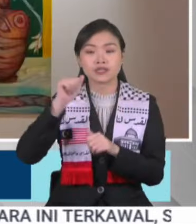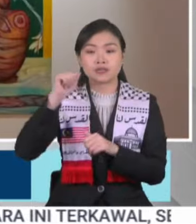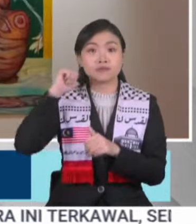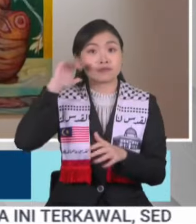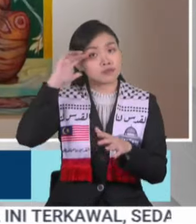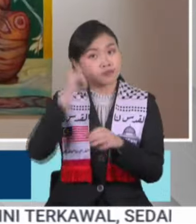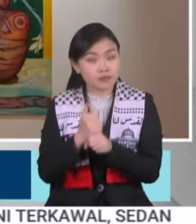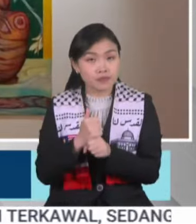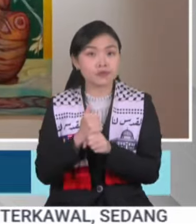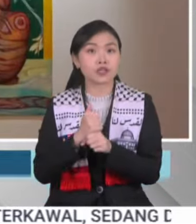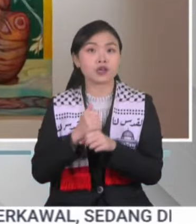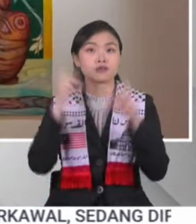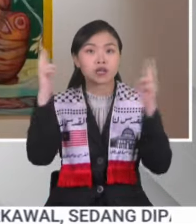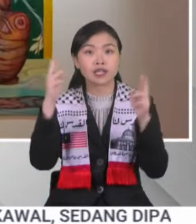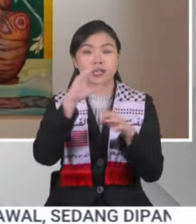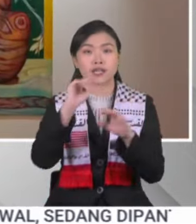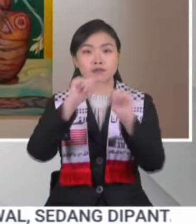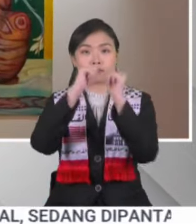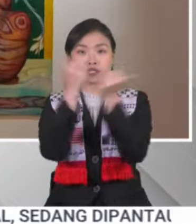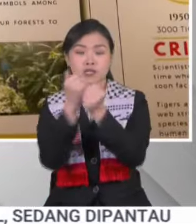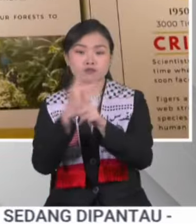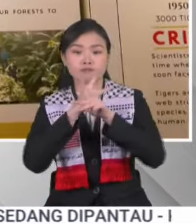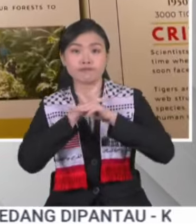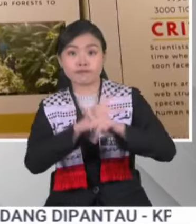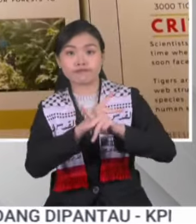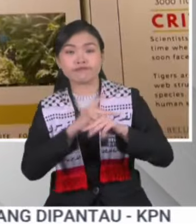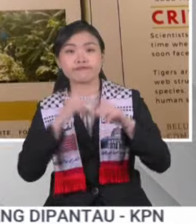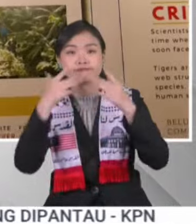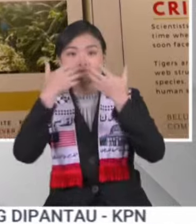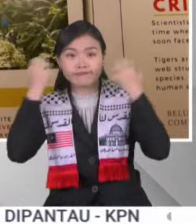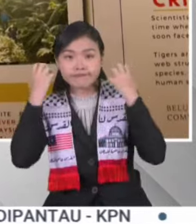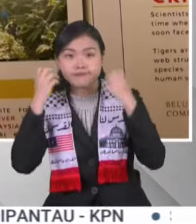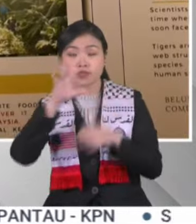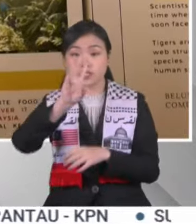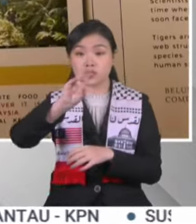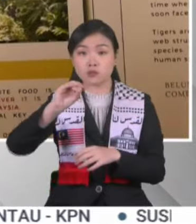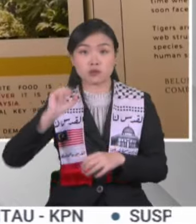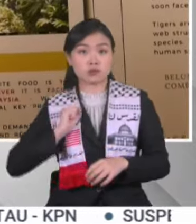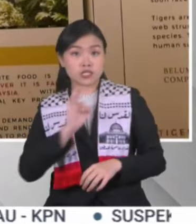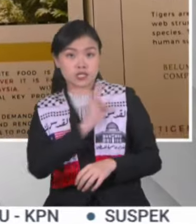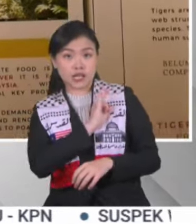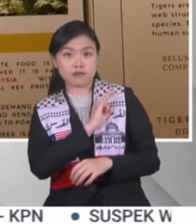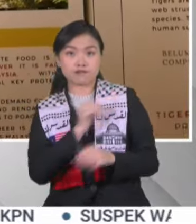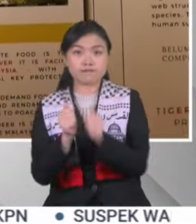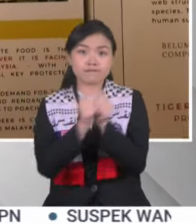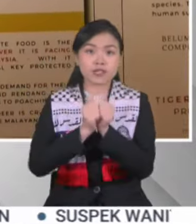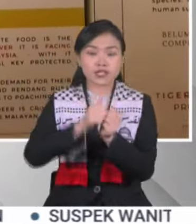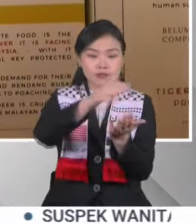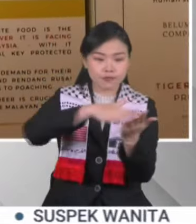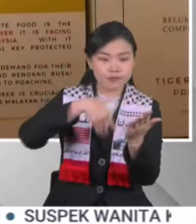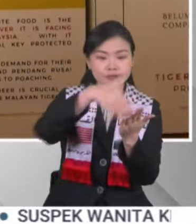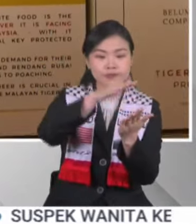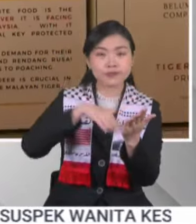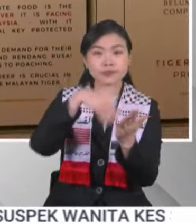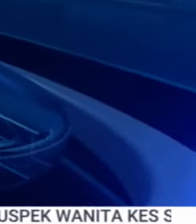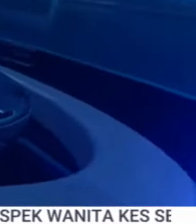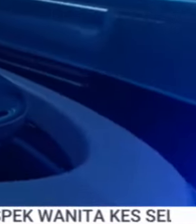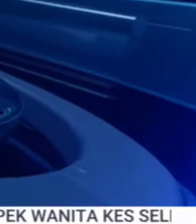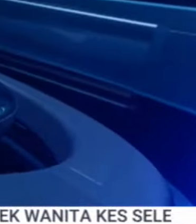dan Persatuan Pelindung Harimau Melaya. 70 kakitangan Amanah Raya bekerjasama mewarnakan karya tersebut.